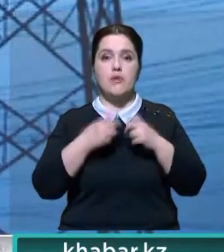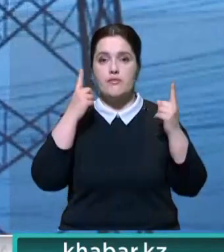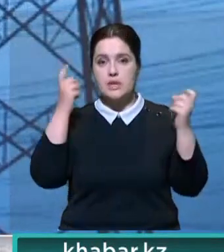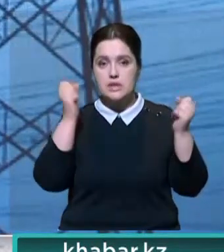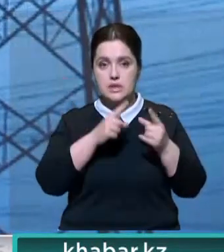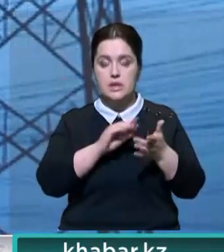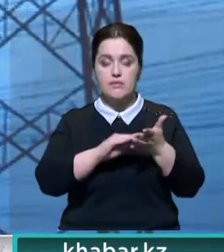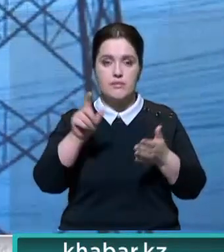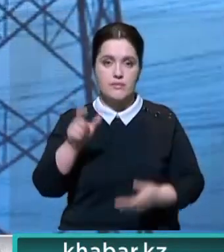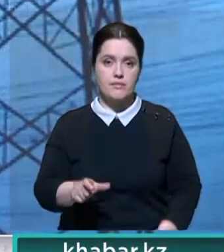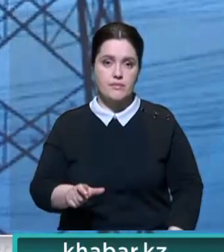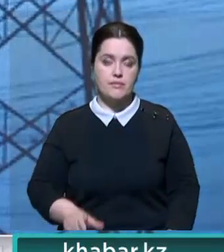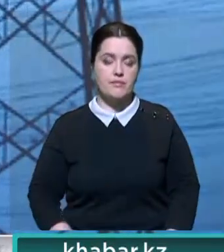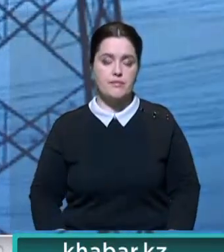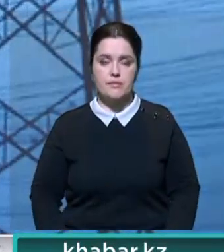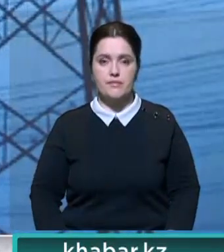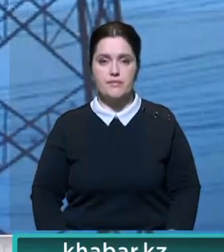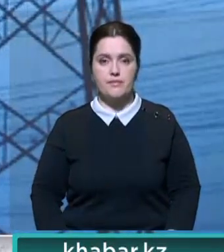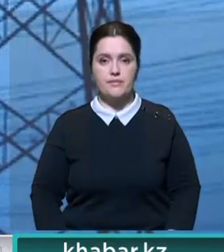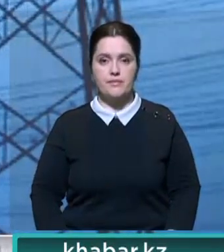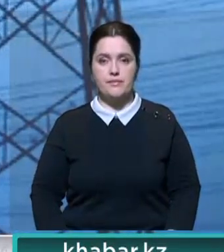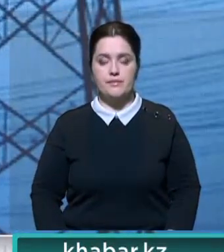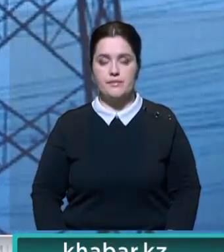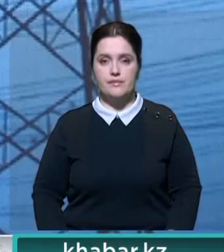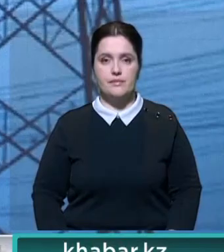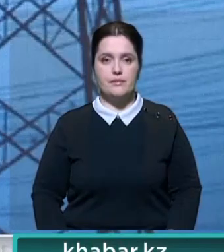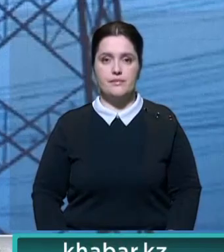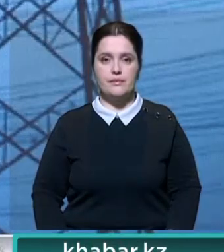решать проблему, выясняла наш корреспондент Кристина Алмазкызы.